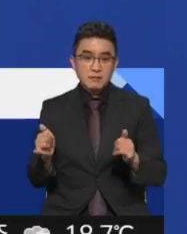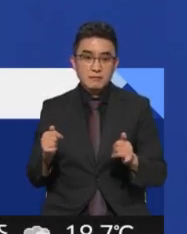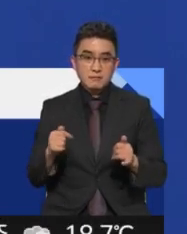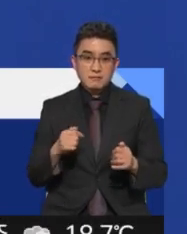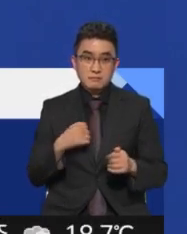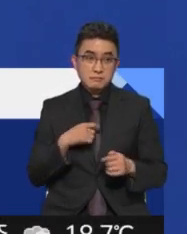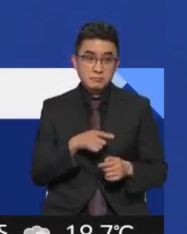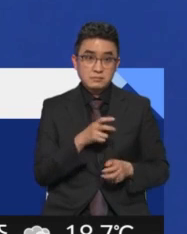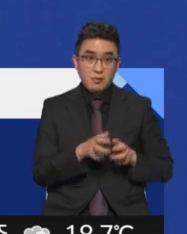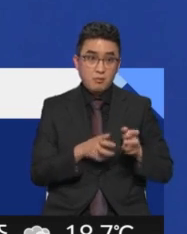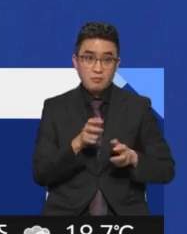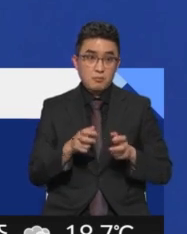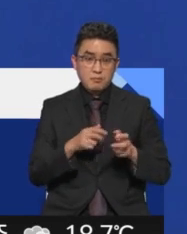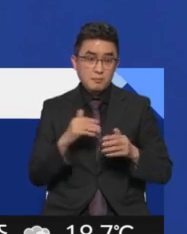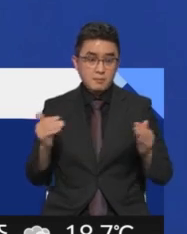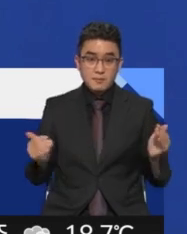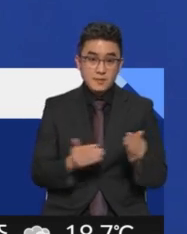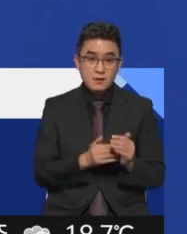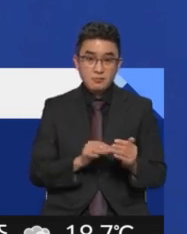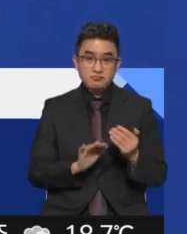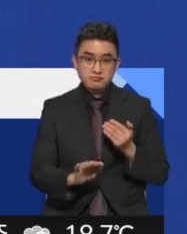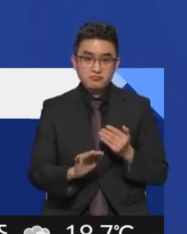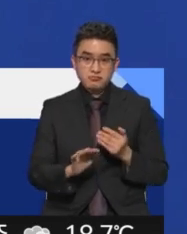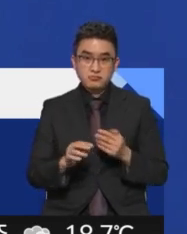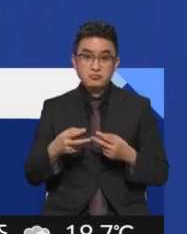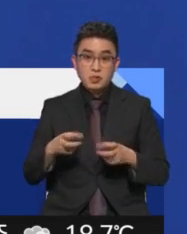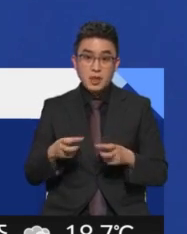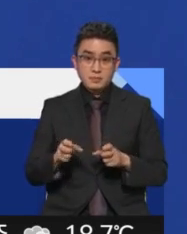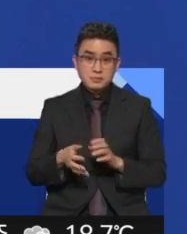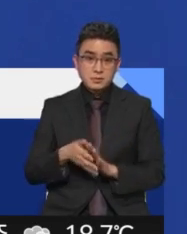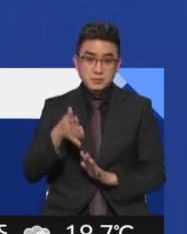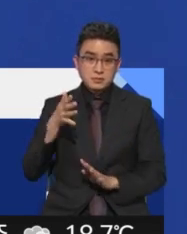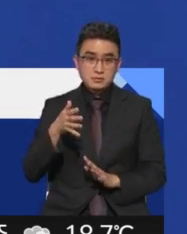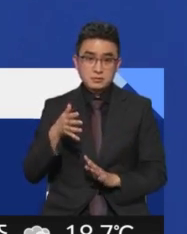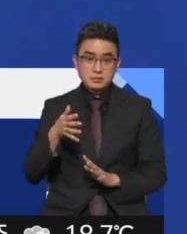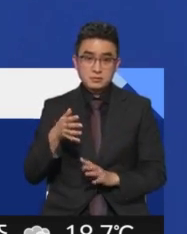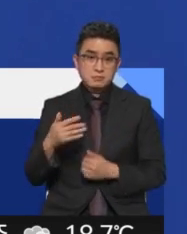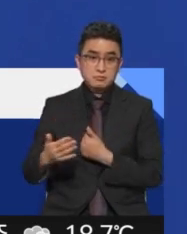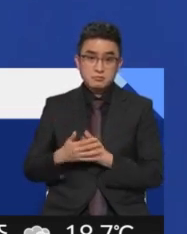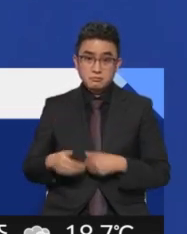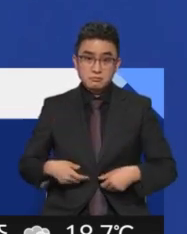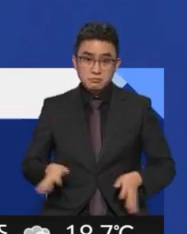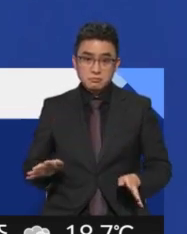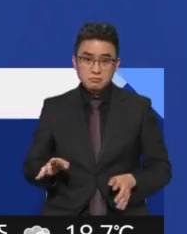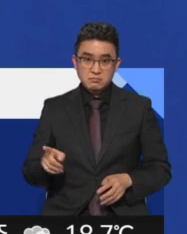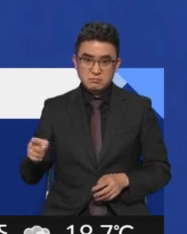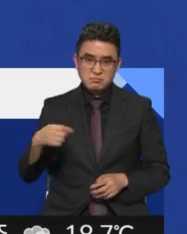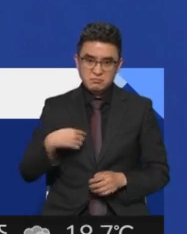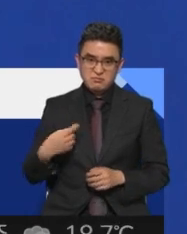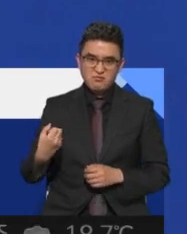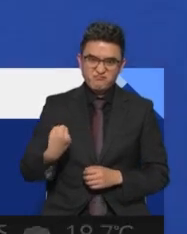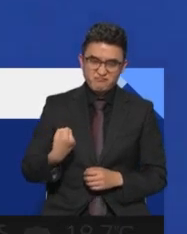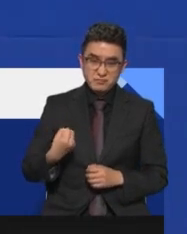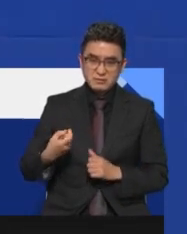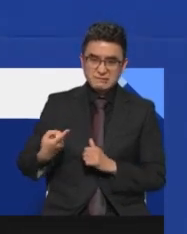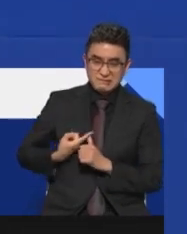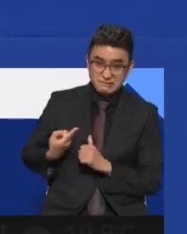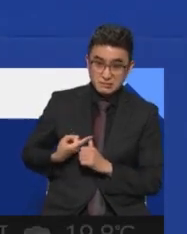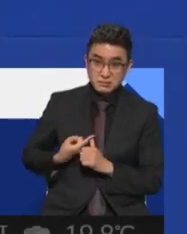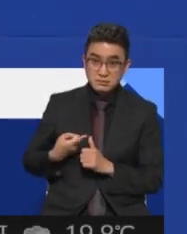사업이 다 끝난 다음에 이제 성남시로부터 무슨 도움받을 일도 없는데 그 원망하던 저를